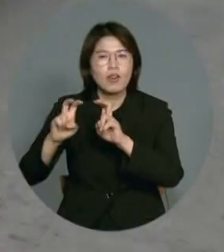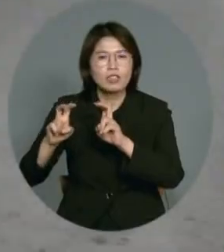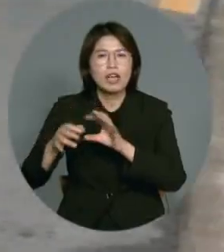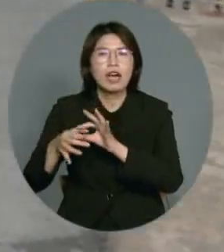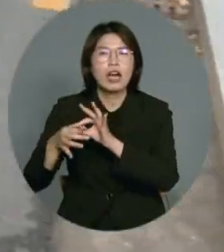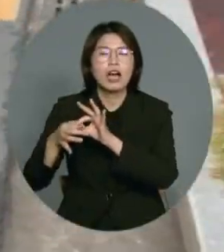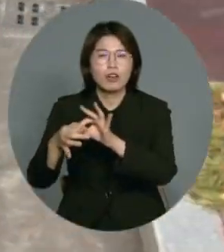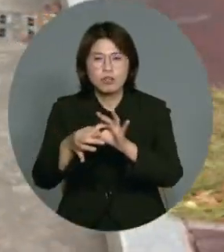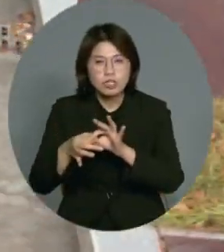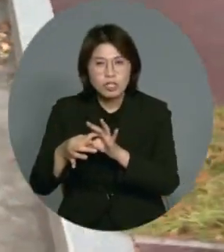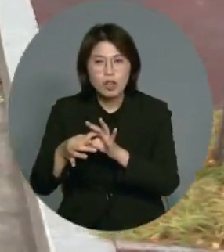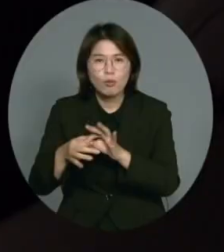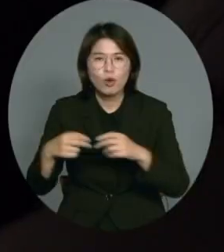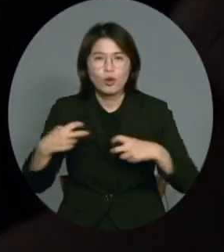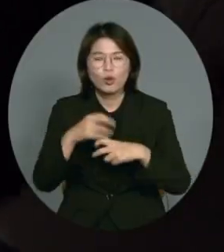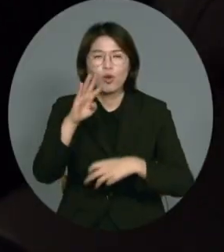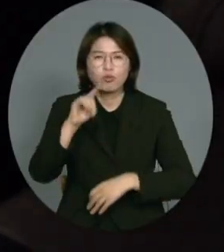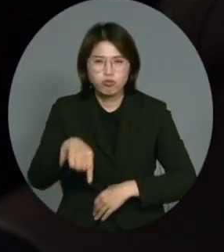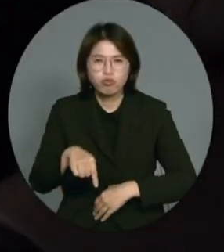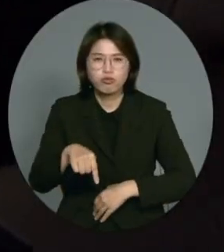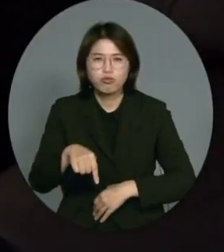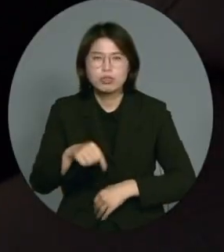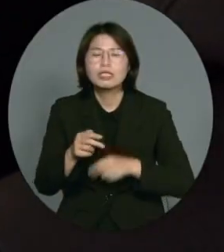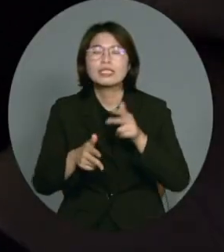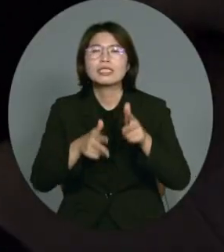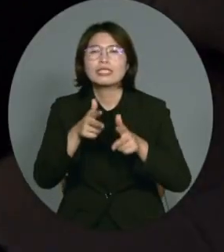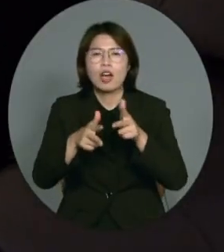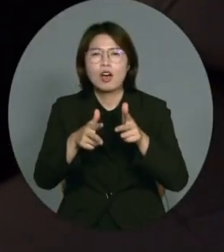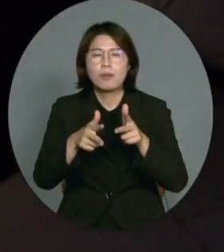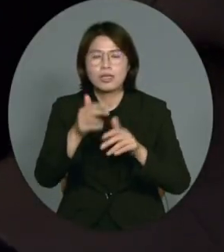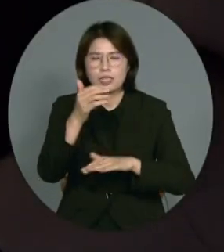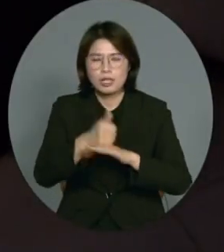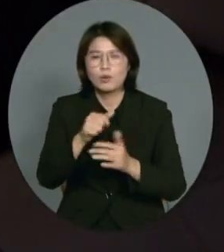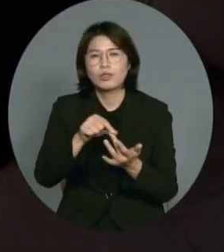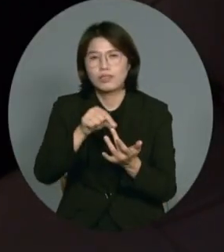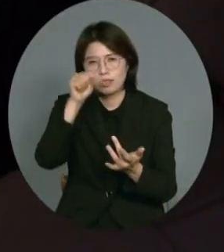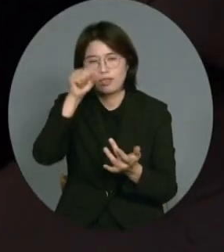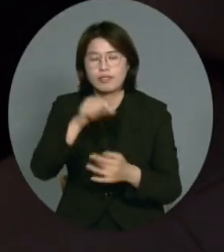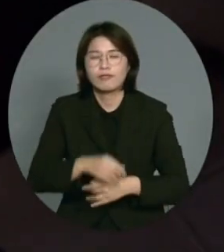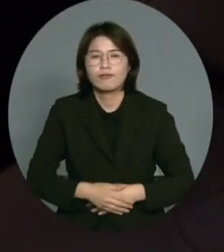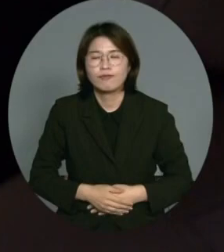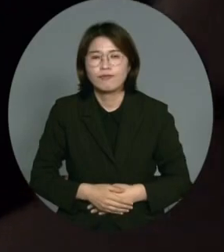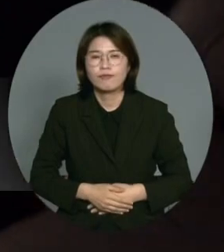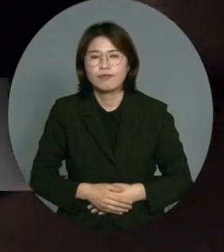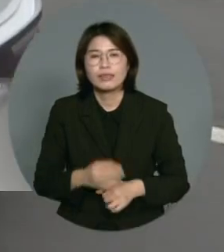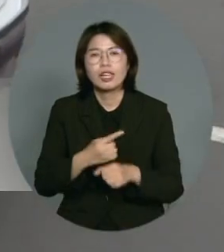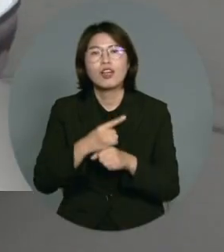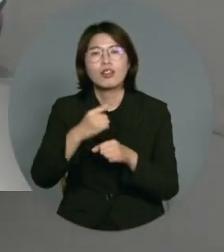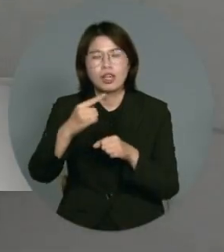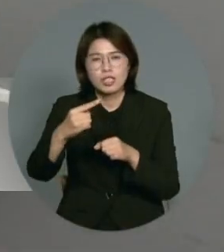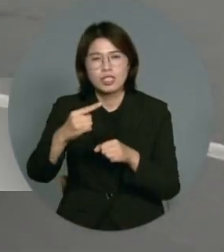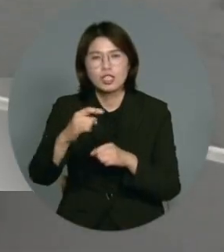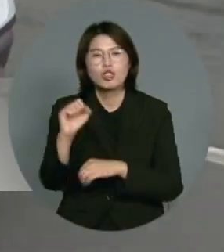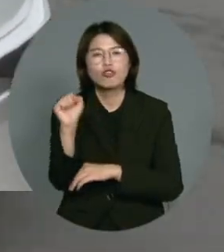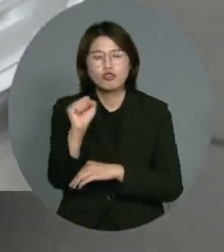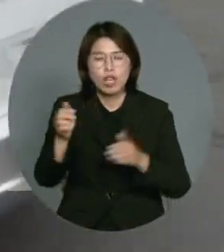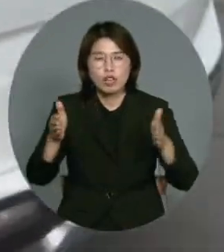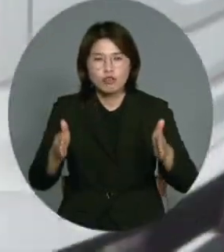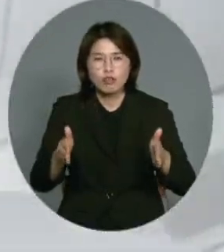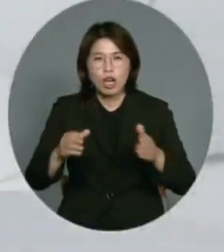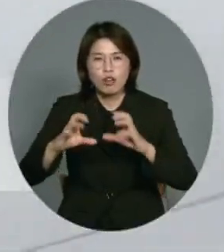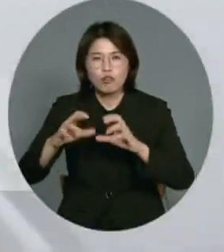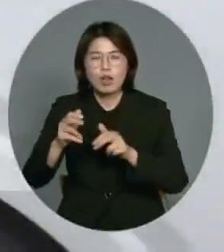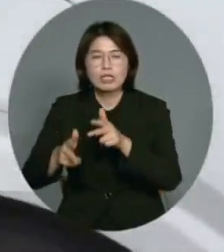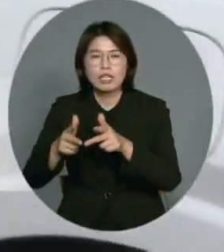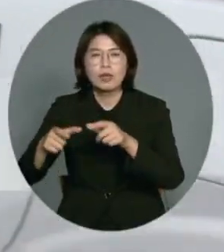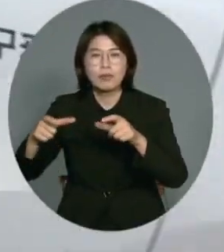컨소시엄이 국토교통부의 자율차 실증 사업에 최종 선정됐습니다. 내년에는 운행 구간을